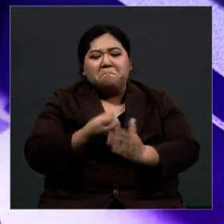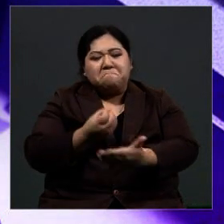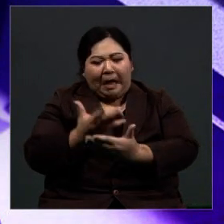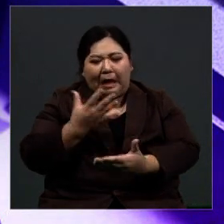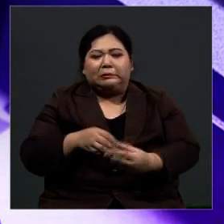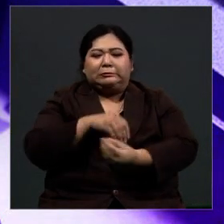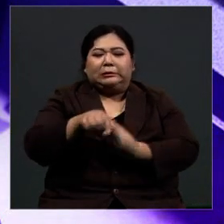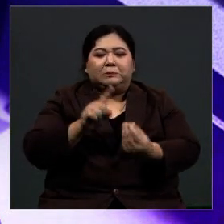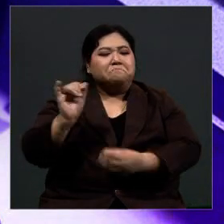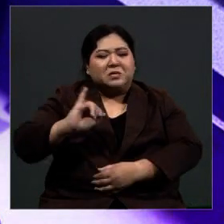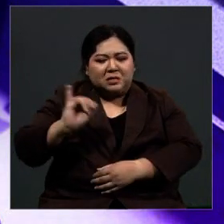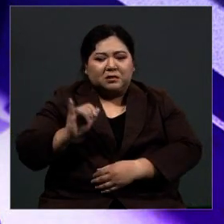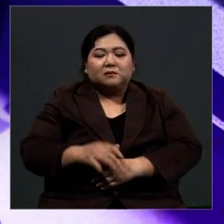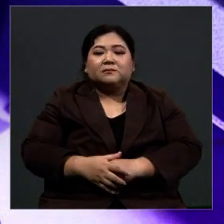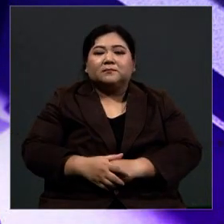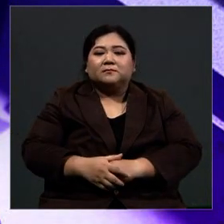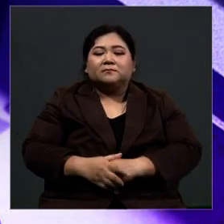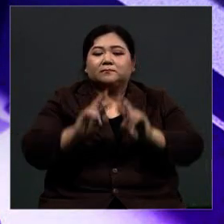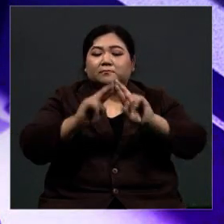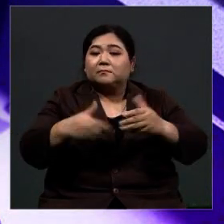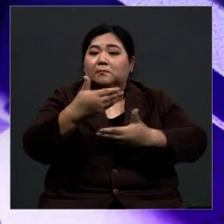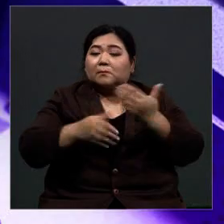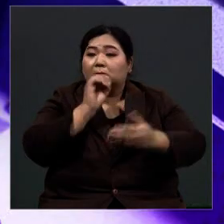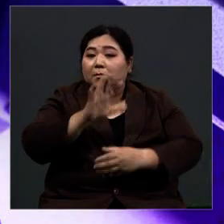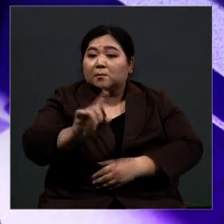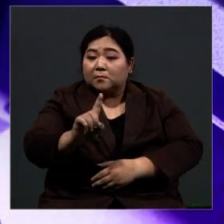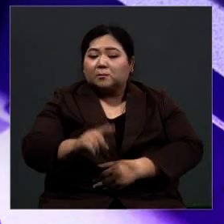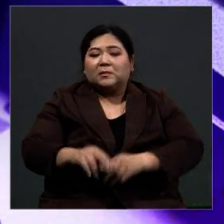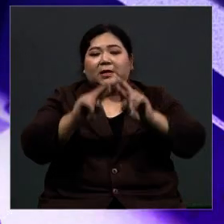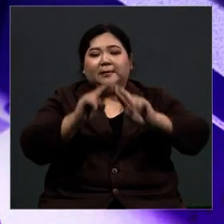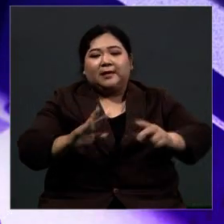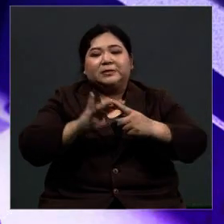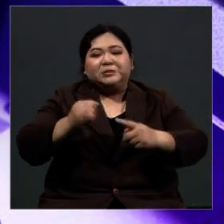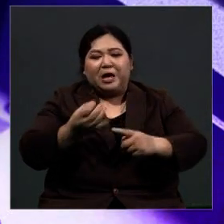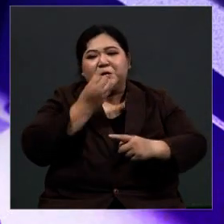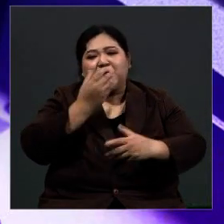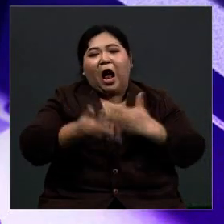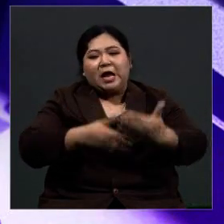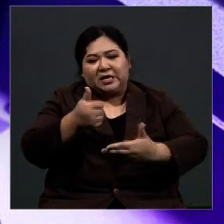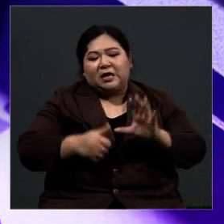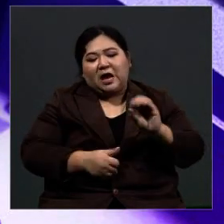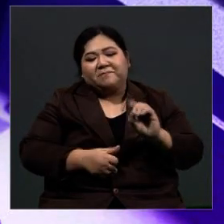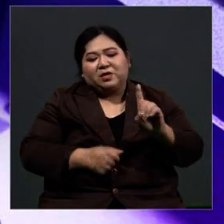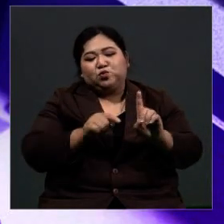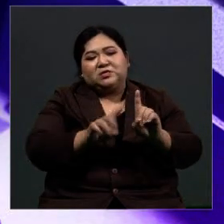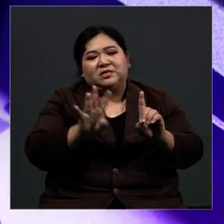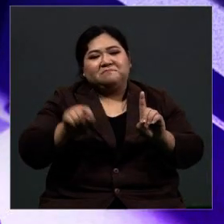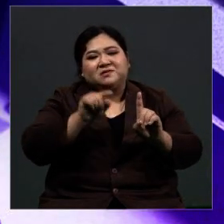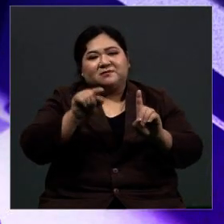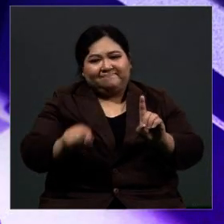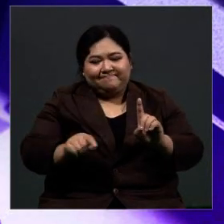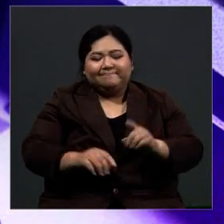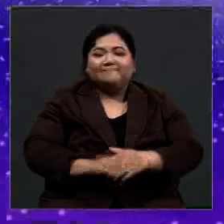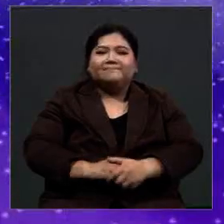ของผู้ประกอบการในช่วงเทศกาลกินเจก็มองว่าร้านขายอาหารเจจะได้รับความนิยมสูงสุด 51.4perนาย